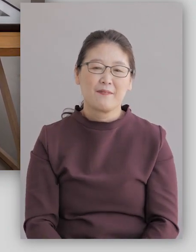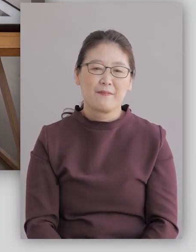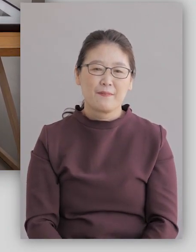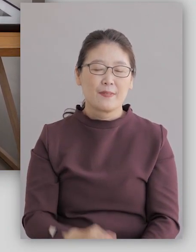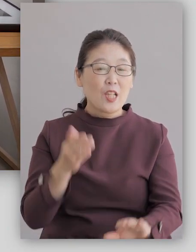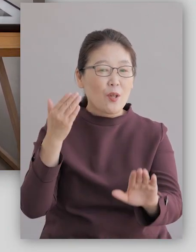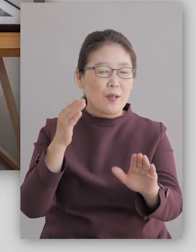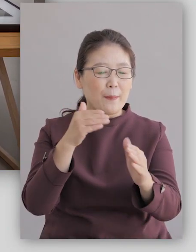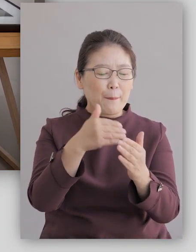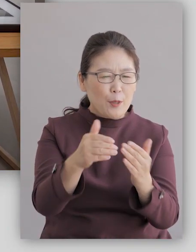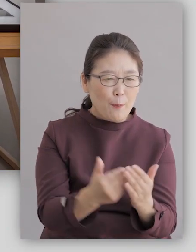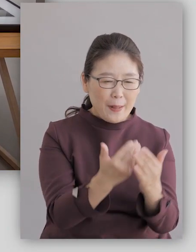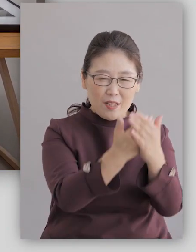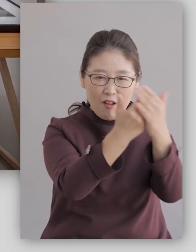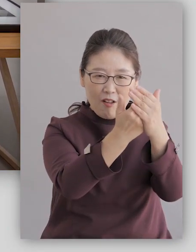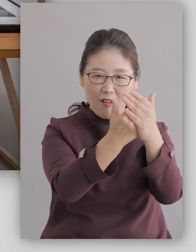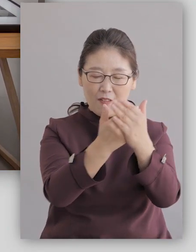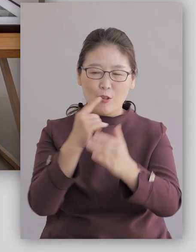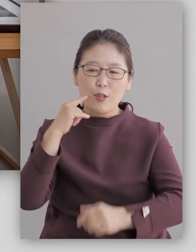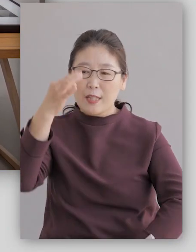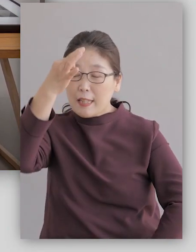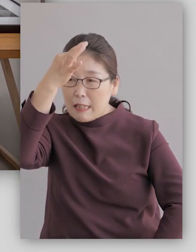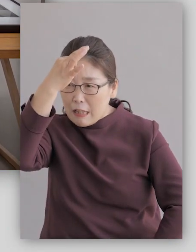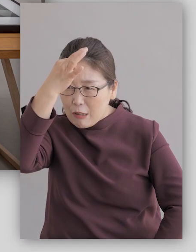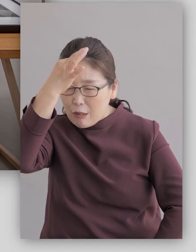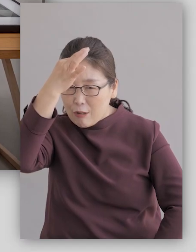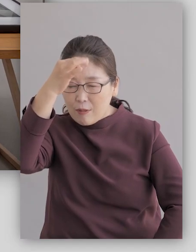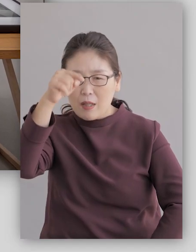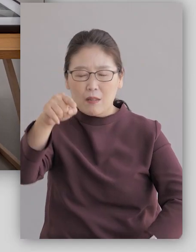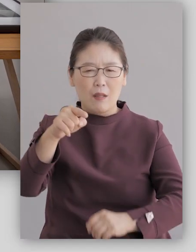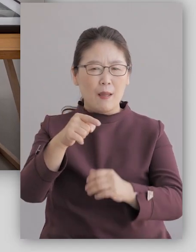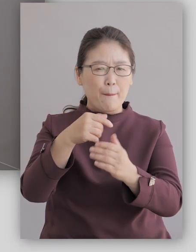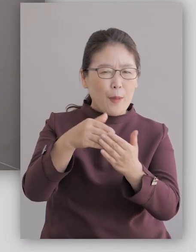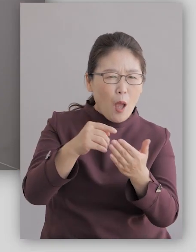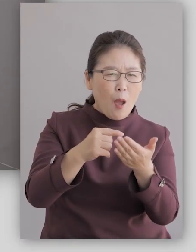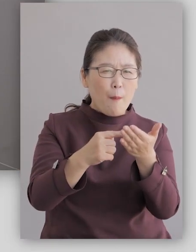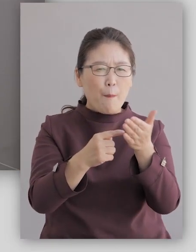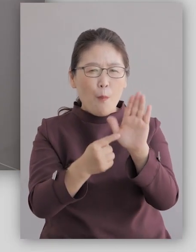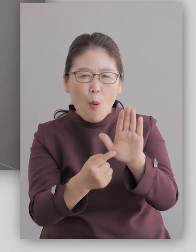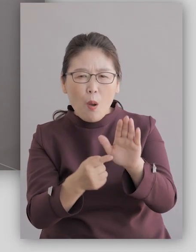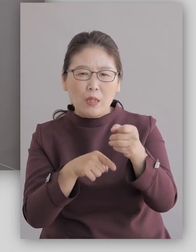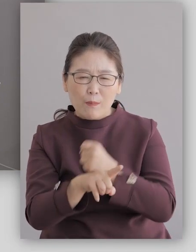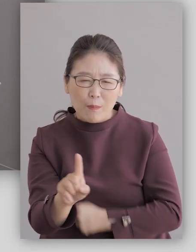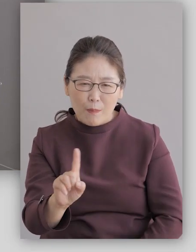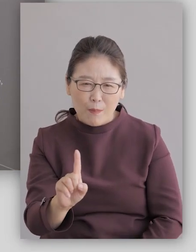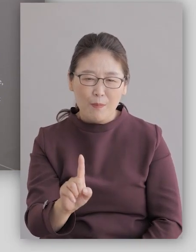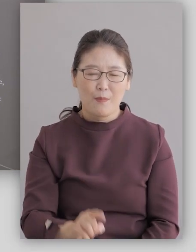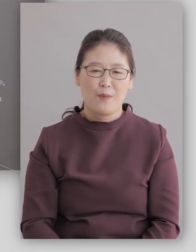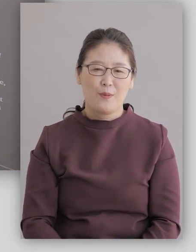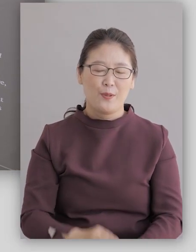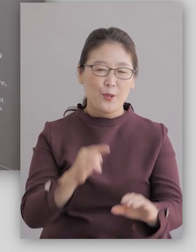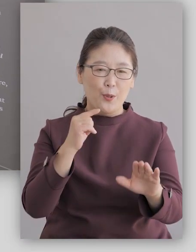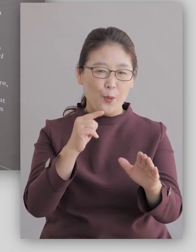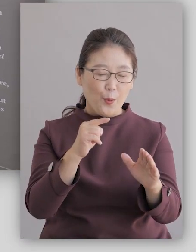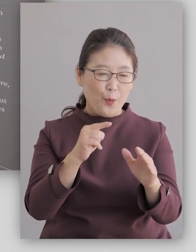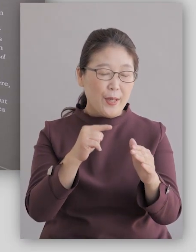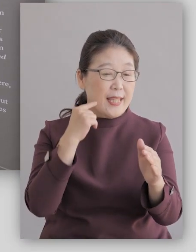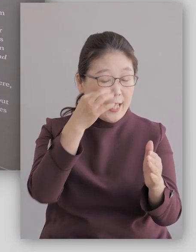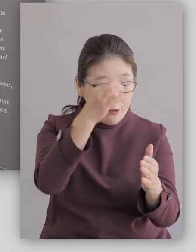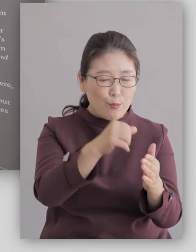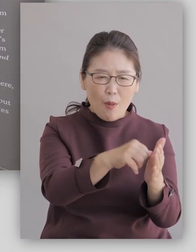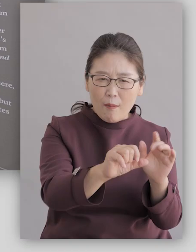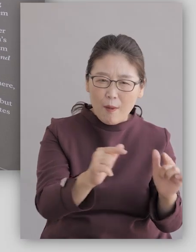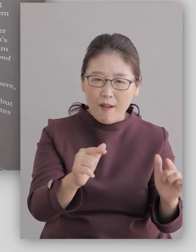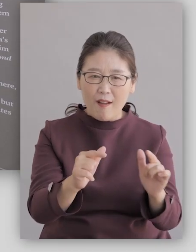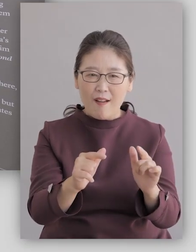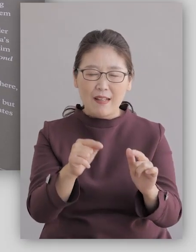식으로 발전을 했고 예술가는 왜 이렇게밖에 표현을 할 수 없었던가, 그리고 이 예술작품은 그 당시의